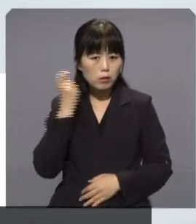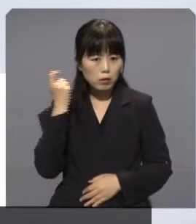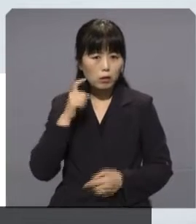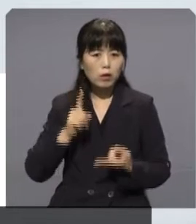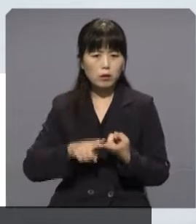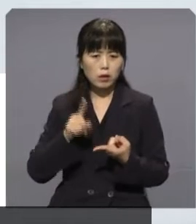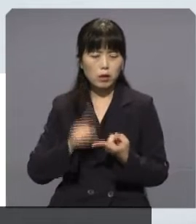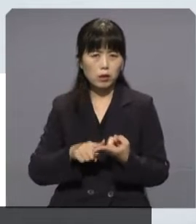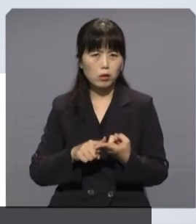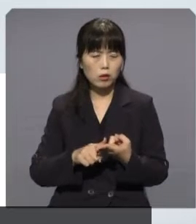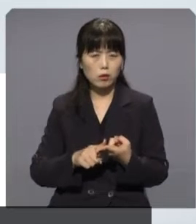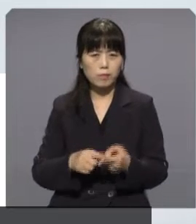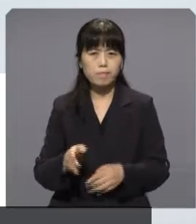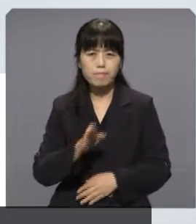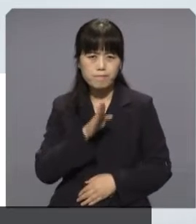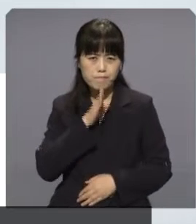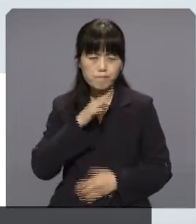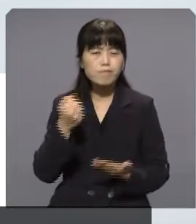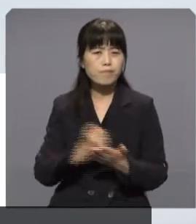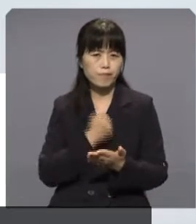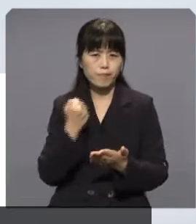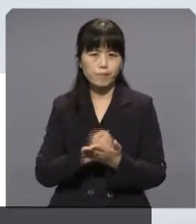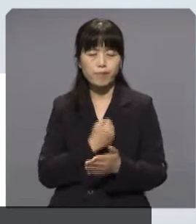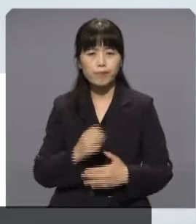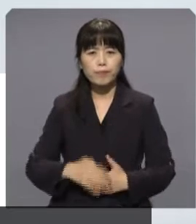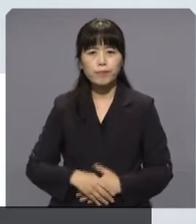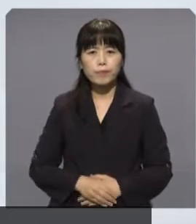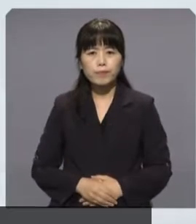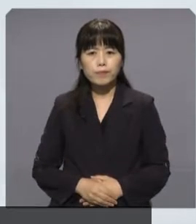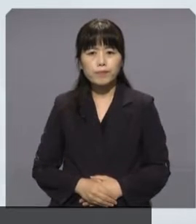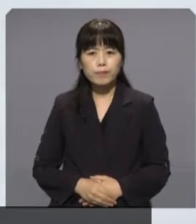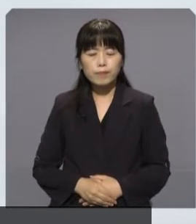듣는 것 자체가 참으로 안타깝습니다.